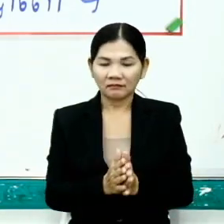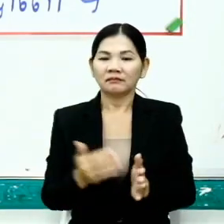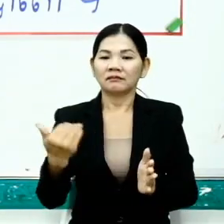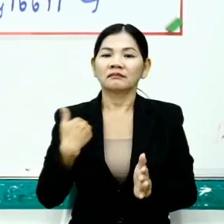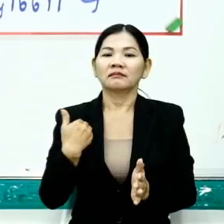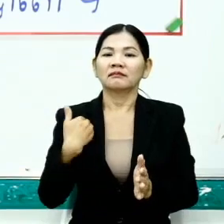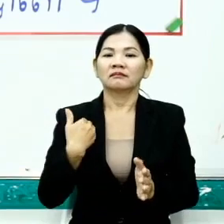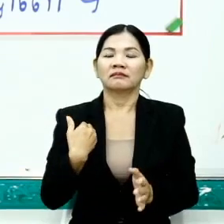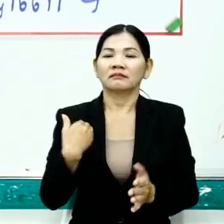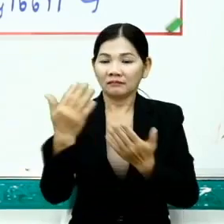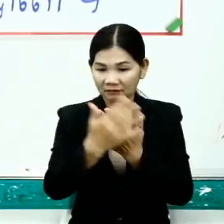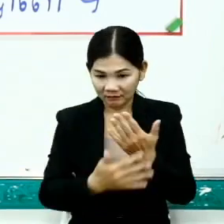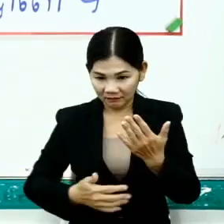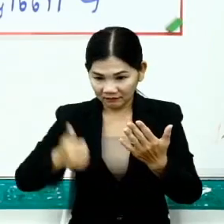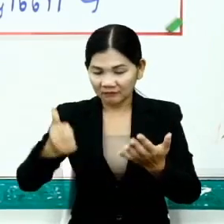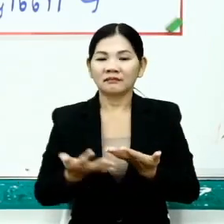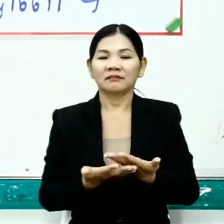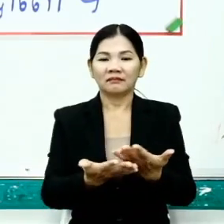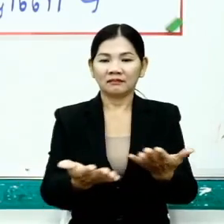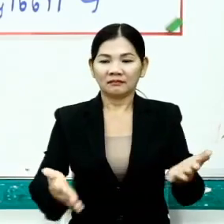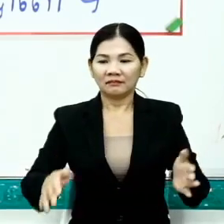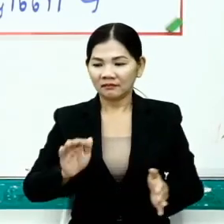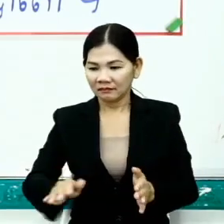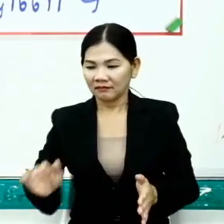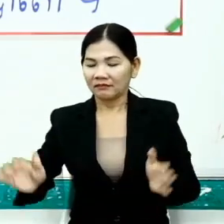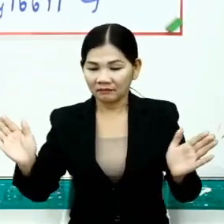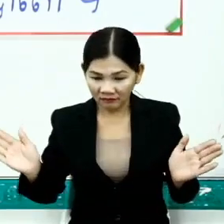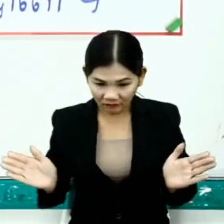ចេះគួសំអើង